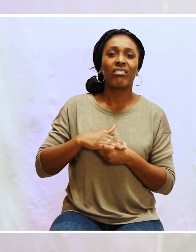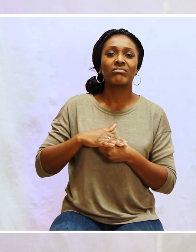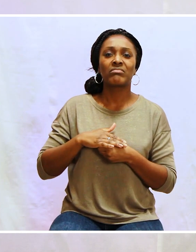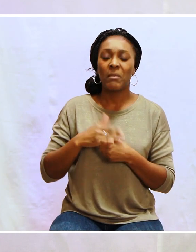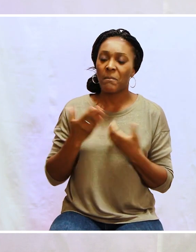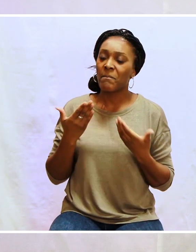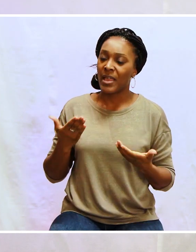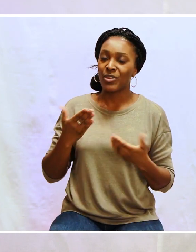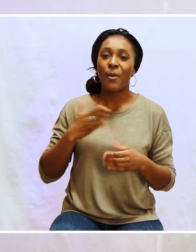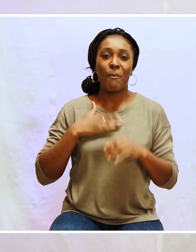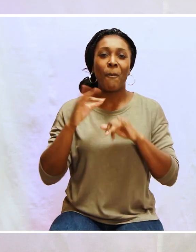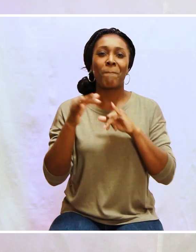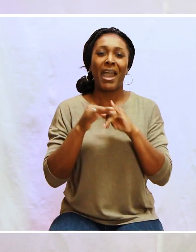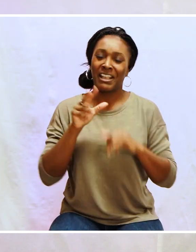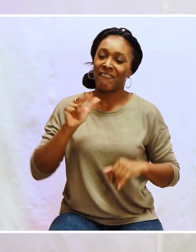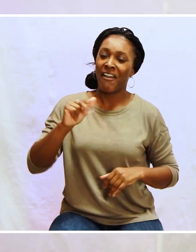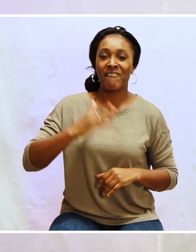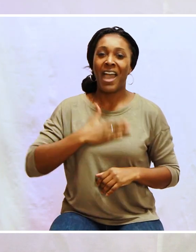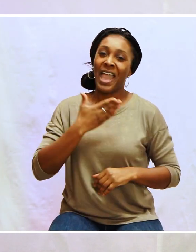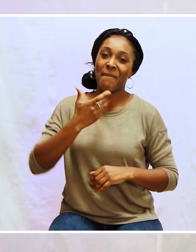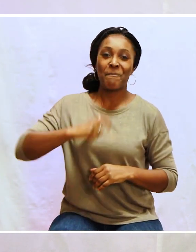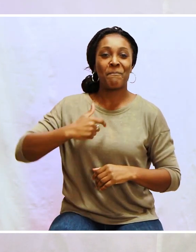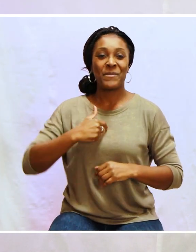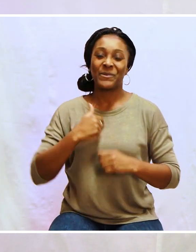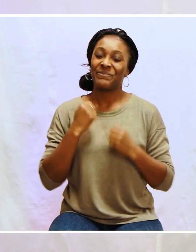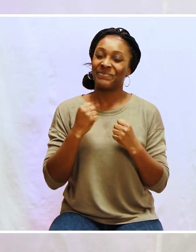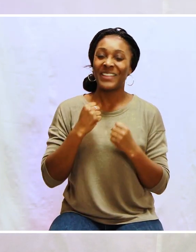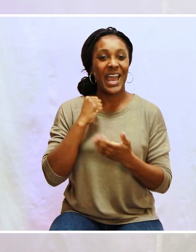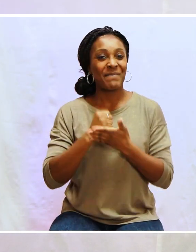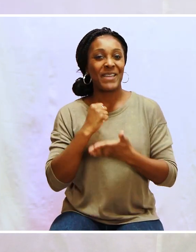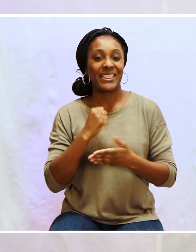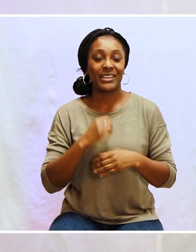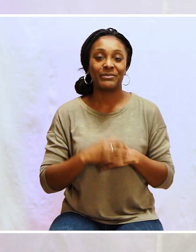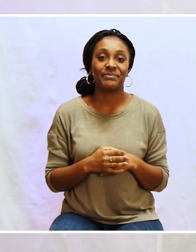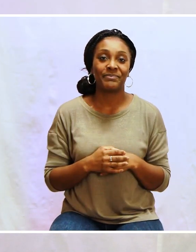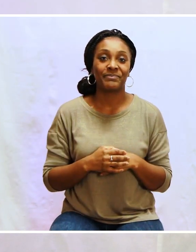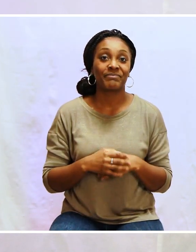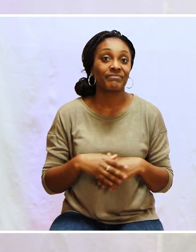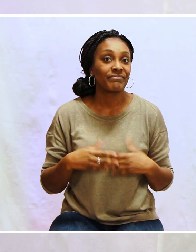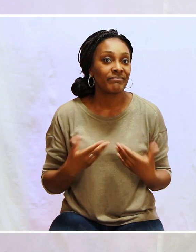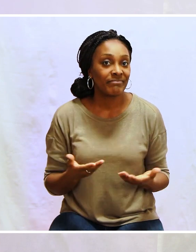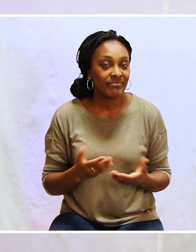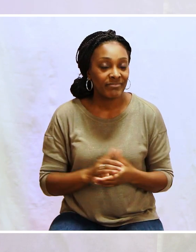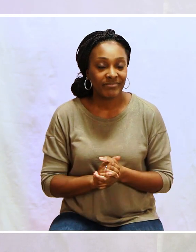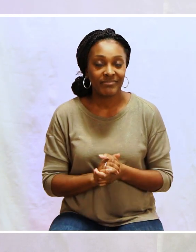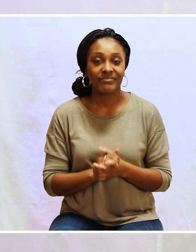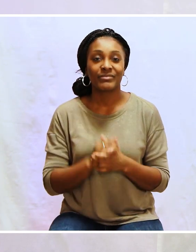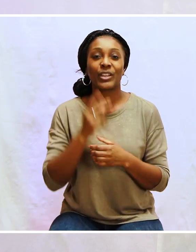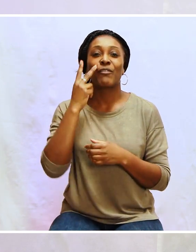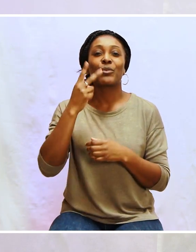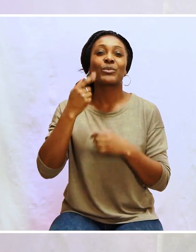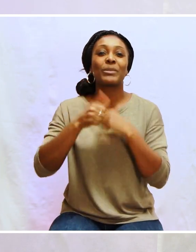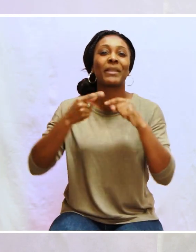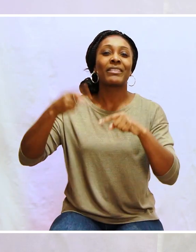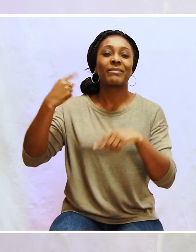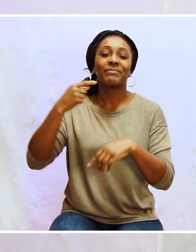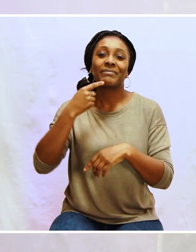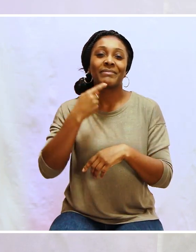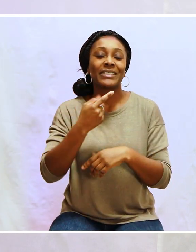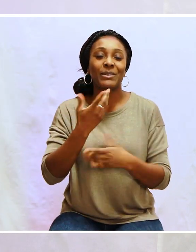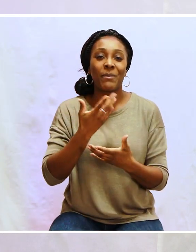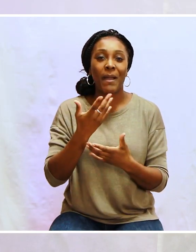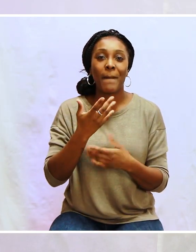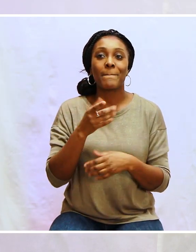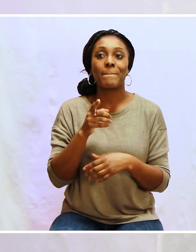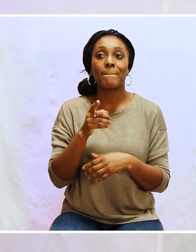maintenant mon mari m'aimera. Amen. Donc on a parlé à l'épisode précédent comme quoi eh bien Dieu avait regardé